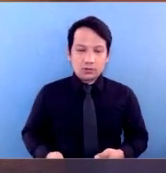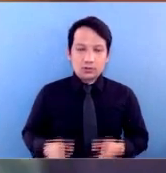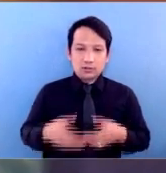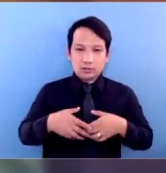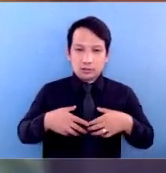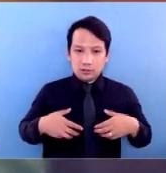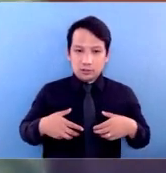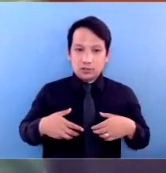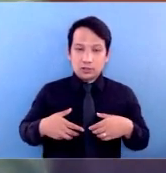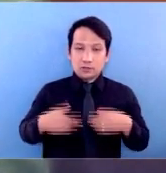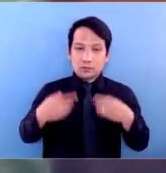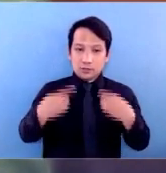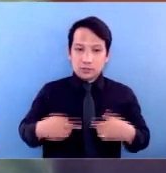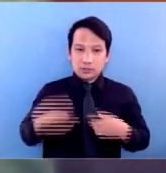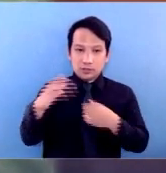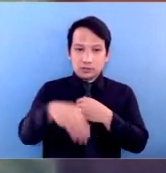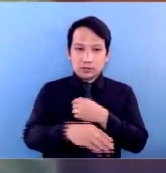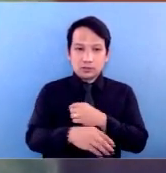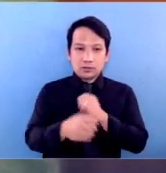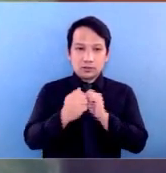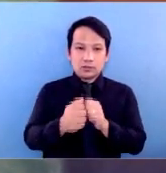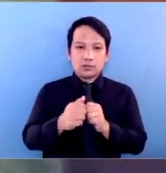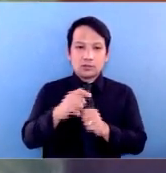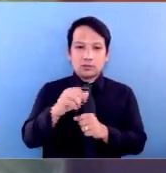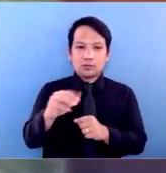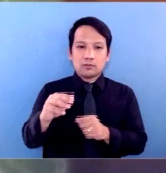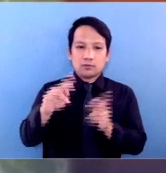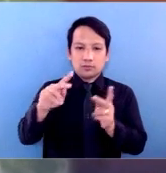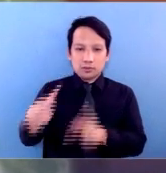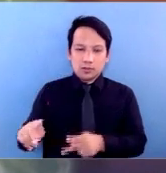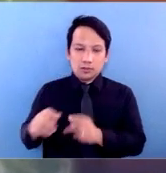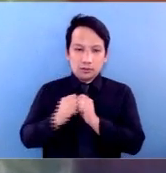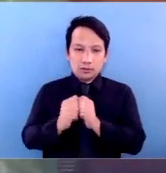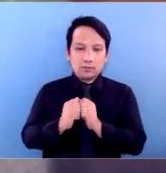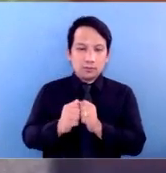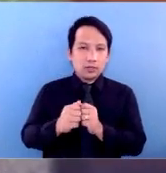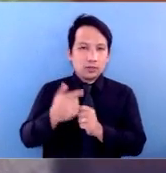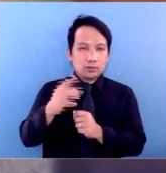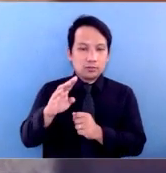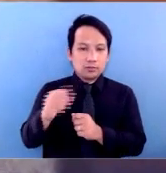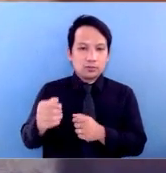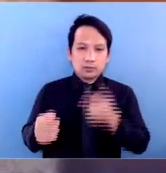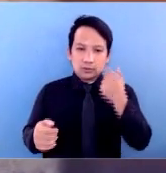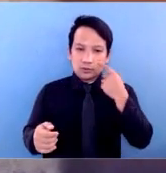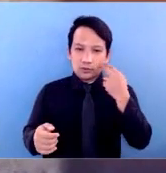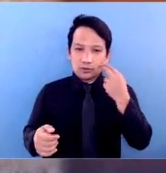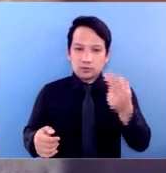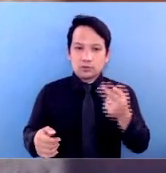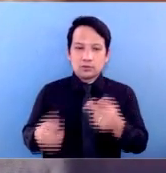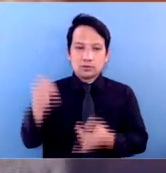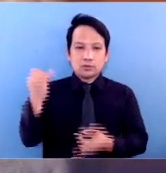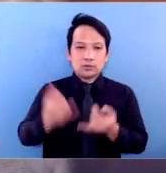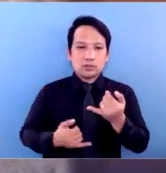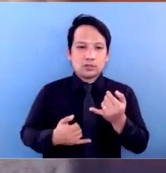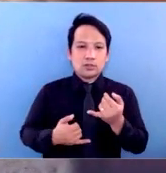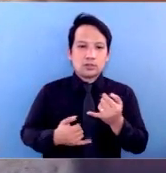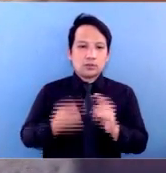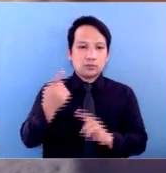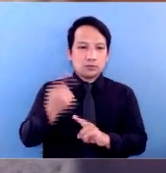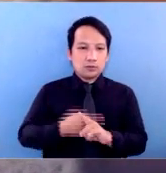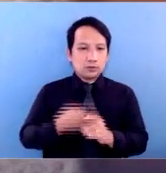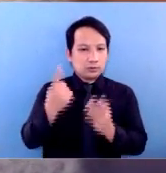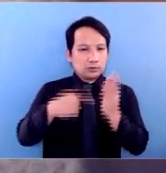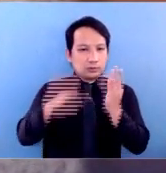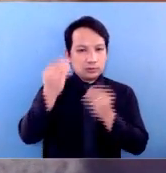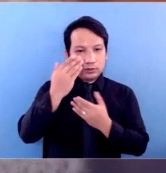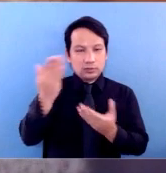habang nasa beach sa Amanpulo, Palawan, kasama ang fiancé na si Greg Homan. Last month lang nang kumpirmahin ni Angelica